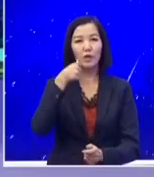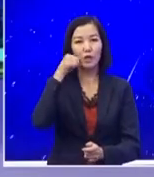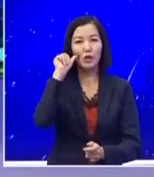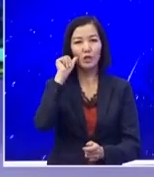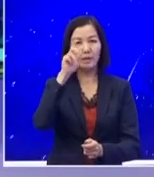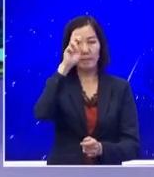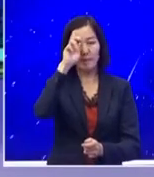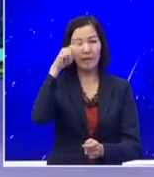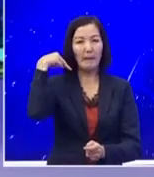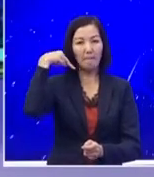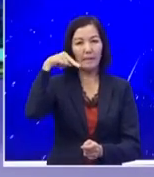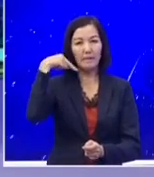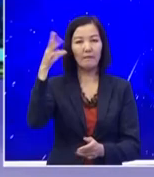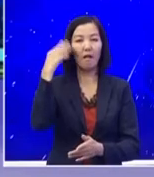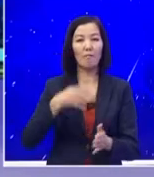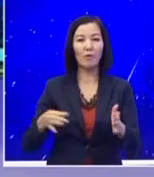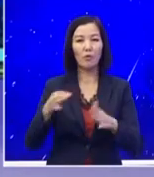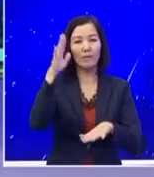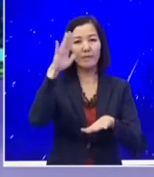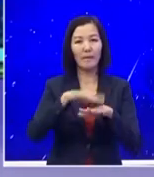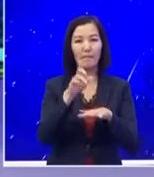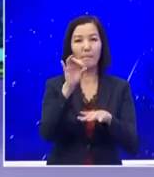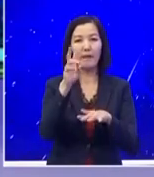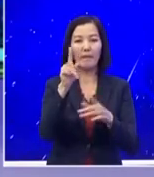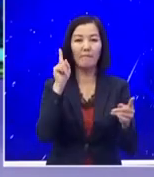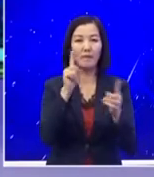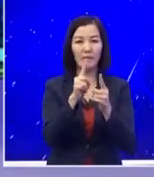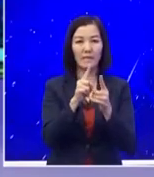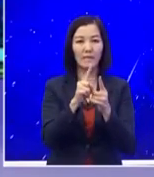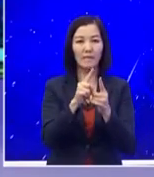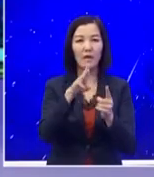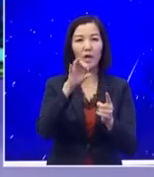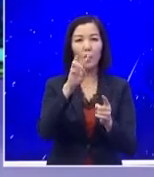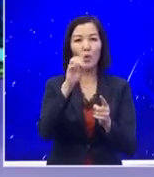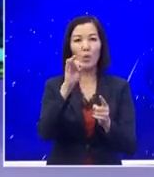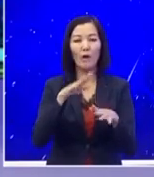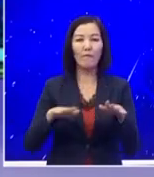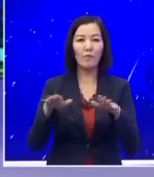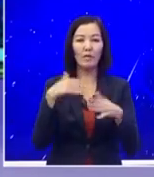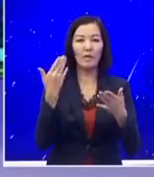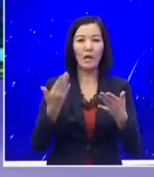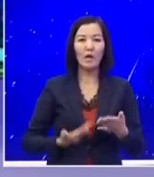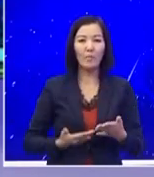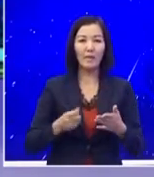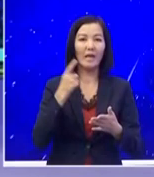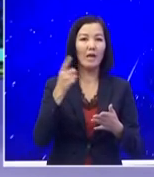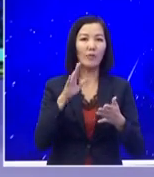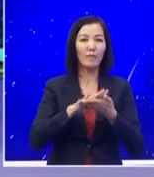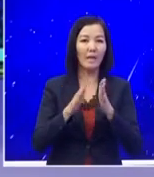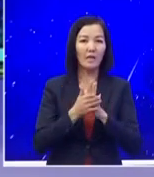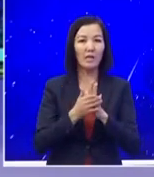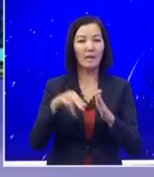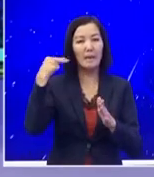Кеше мемлекет басшысы Алматы облысының әкімі Амандық Баталовты қабылдады. Қасым Жомарт Тоқаевқа өңірдің әлеуметтік экономикалық жағдайы